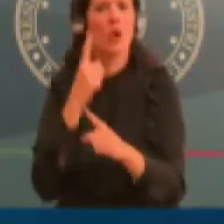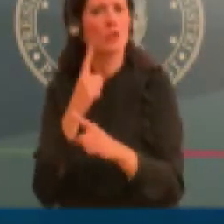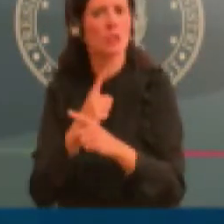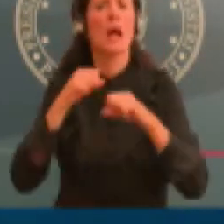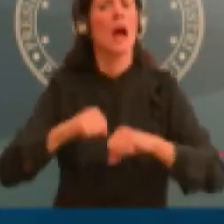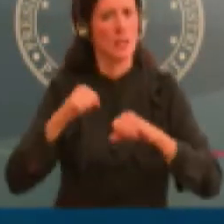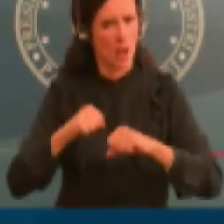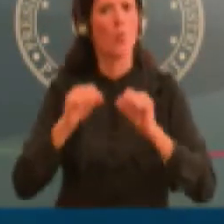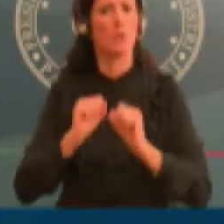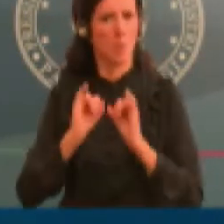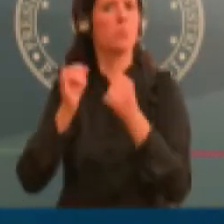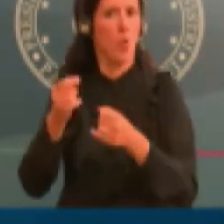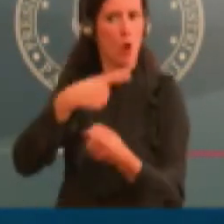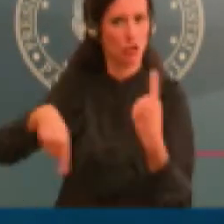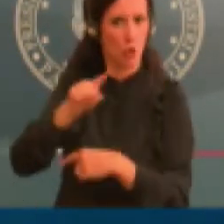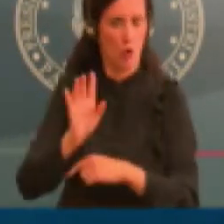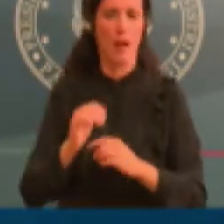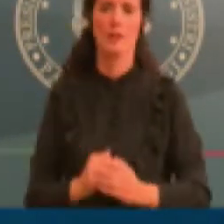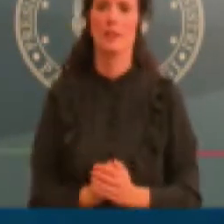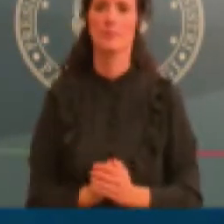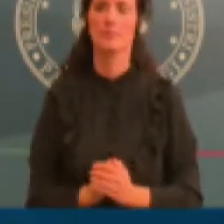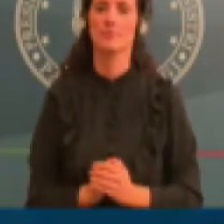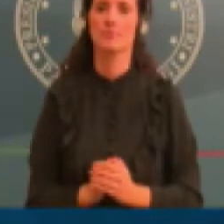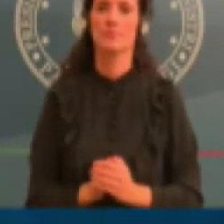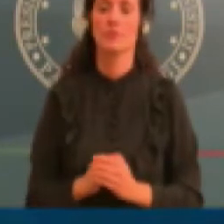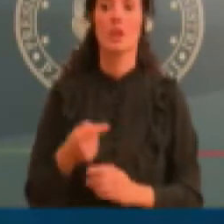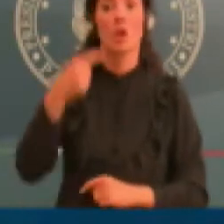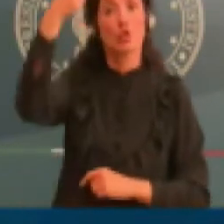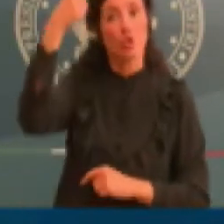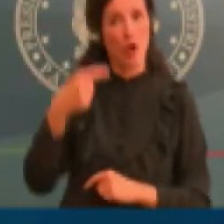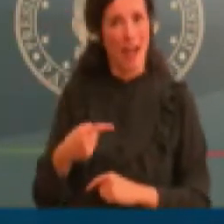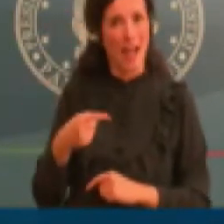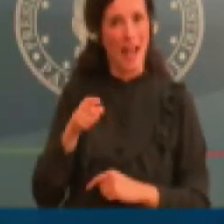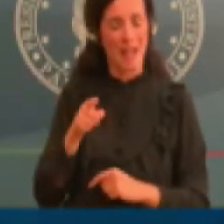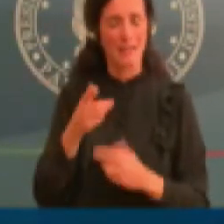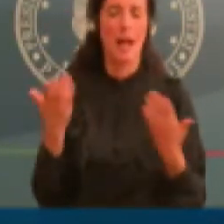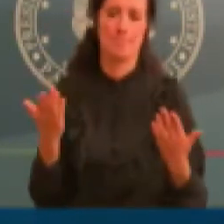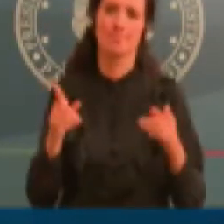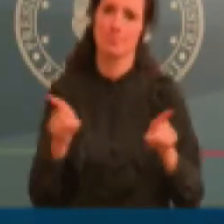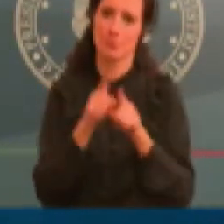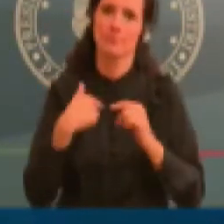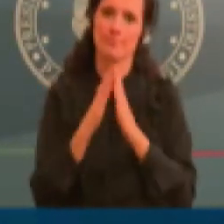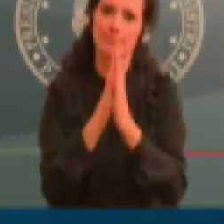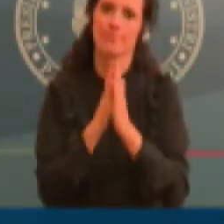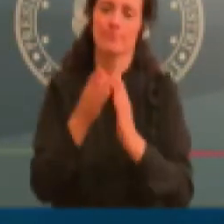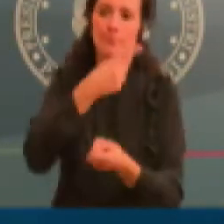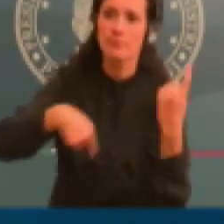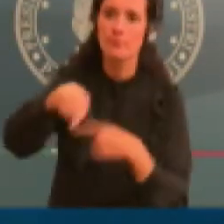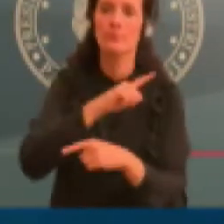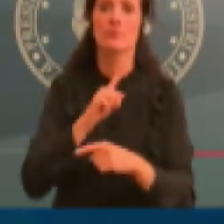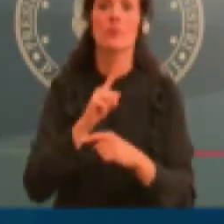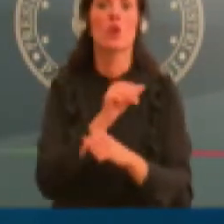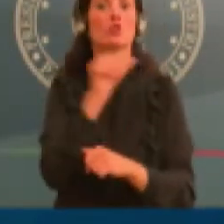raccomandiamo di limitare gli spostamenti se non per motivi di salute, di lavoro, di studio o situazioni di